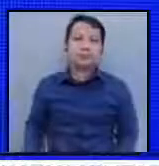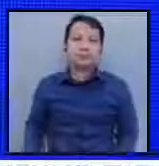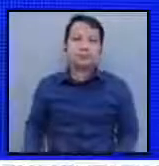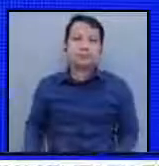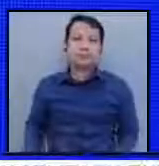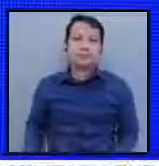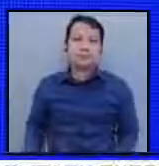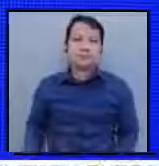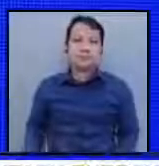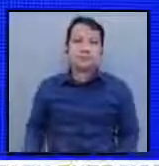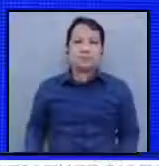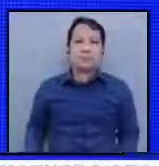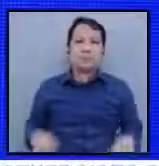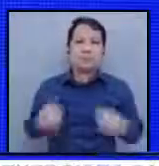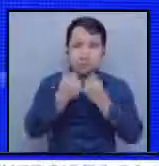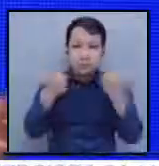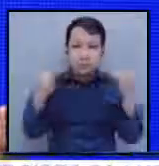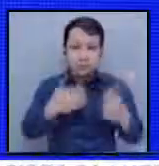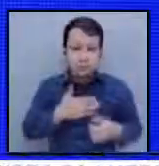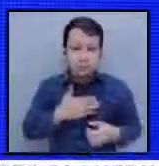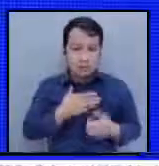I'd like to announce that